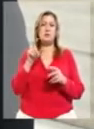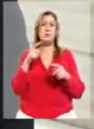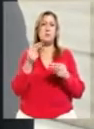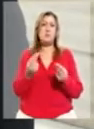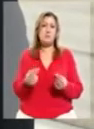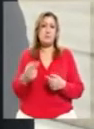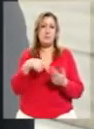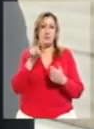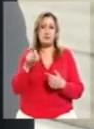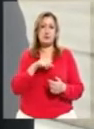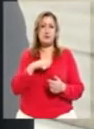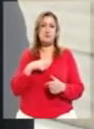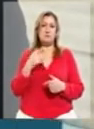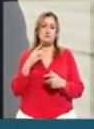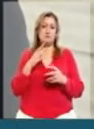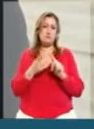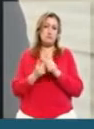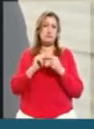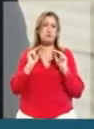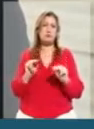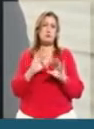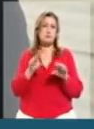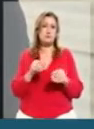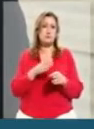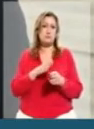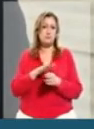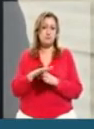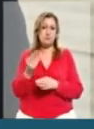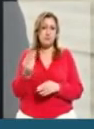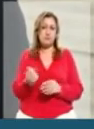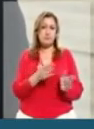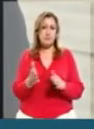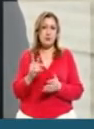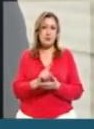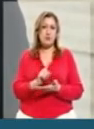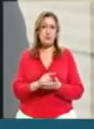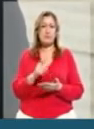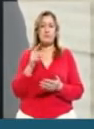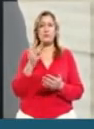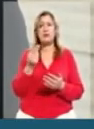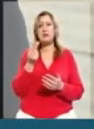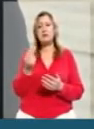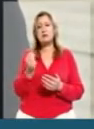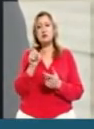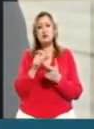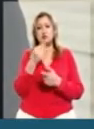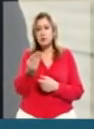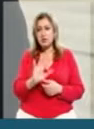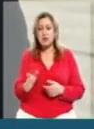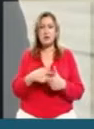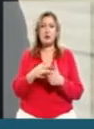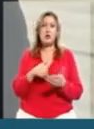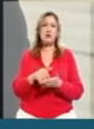төлем карталары бойынша төлемді қабылдаудан бас тарту фактілері туралы App Store және Play Market-тен Vipin Cashback тегін мобильді қосымшасына жүктеу